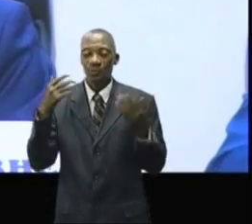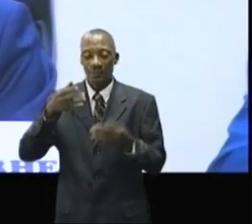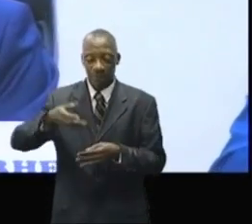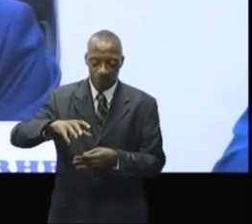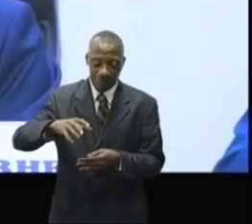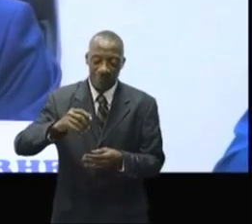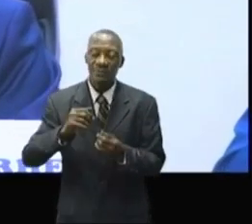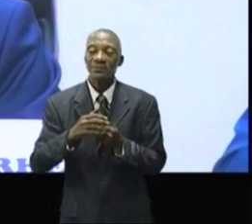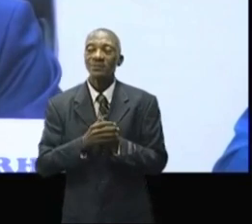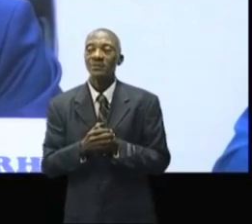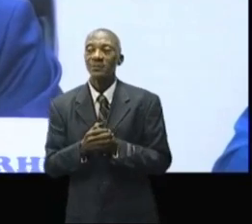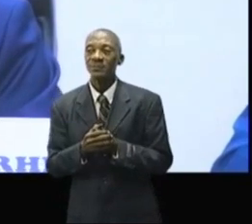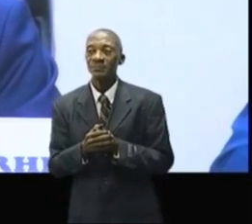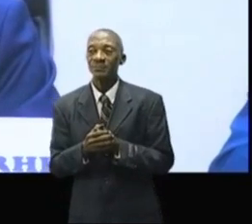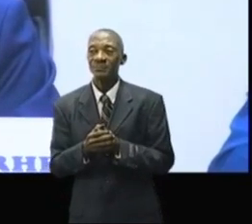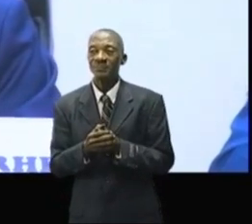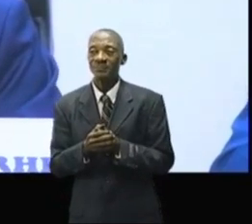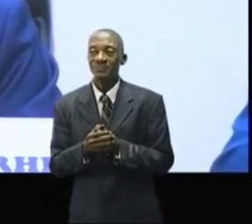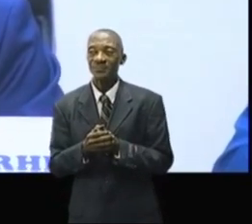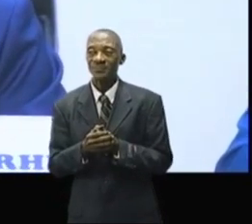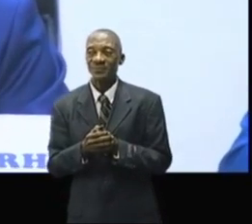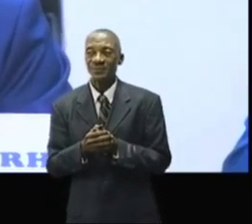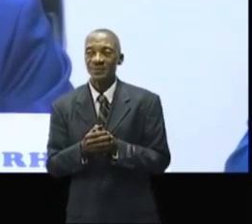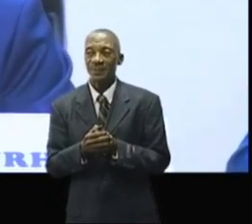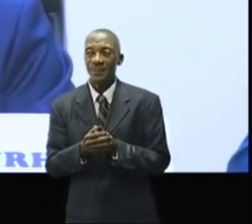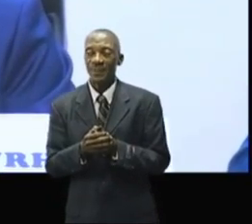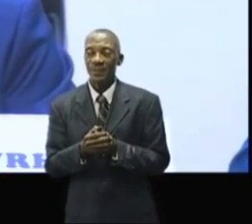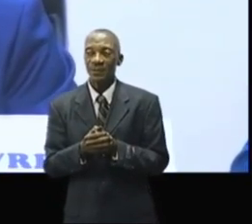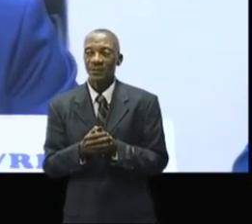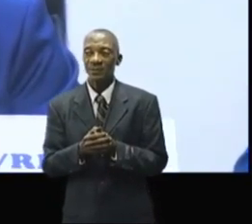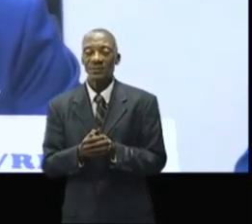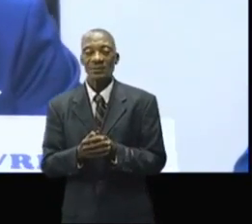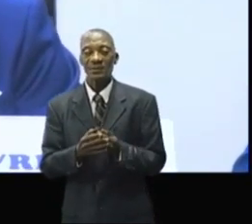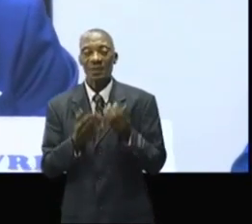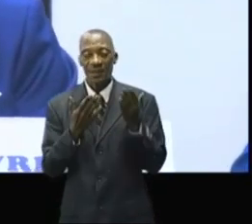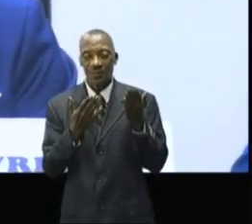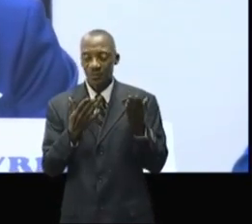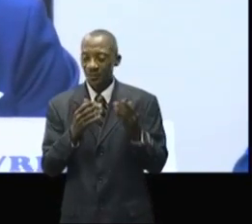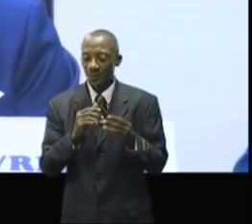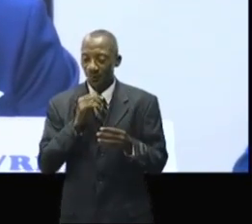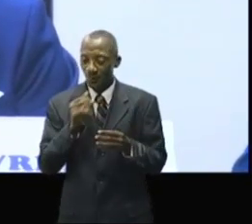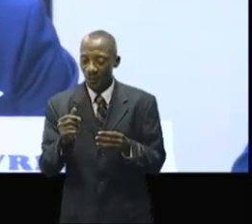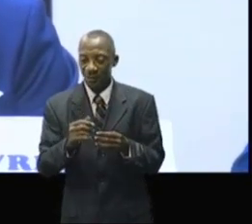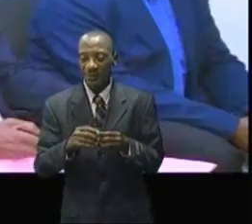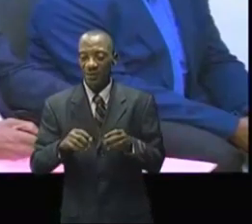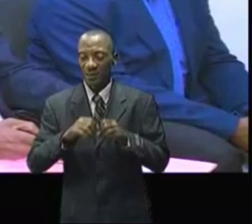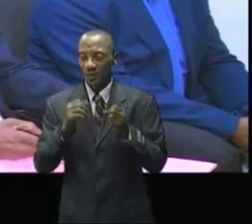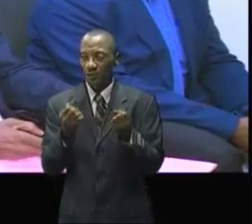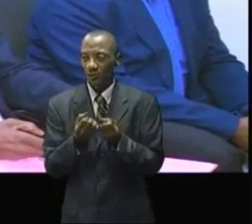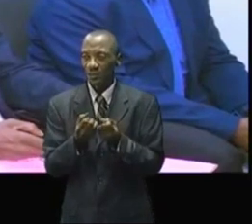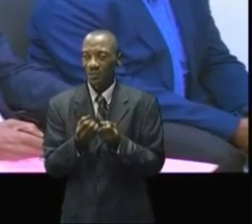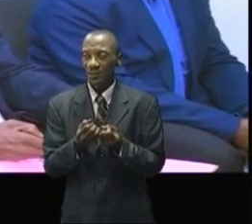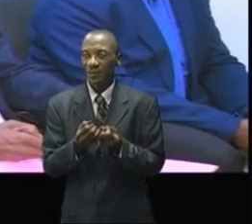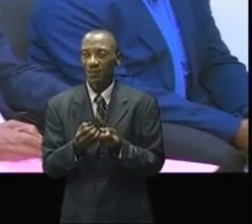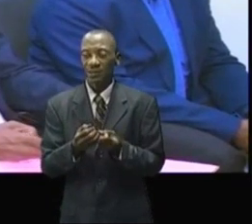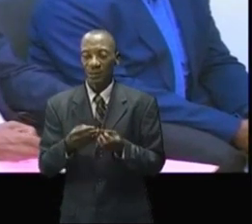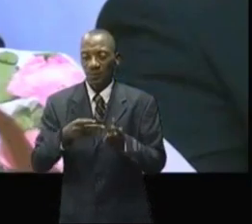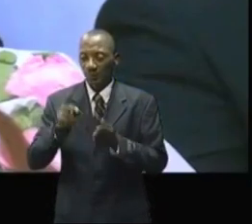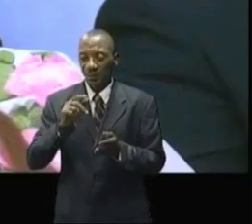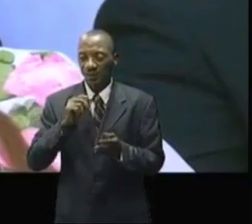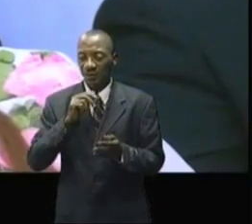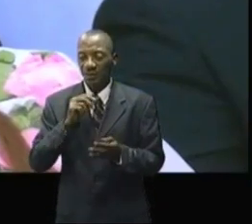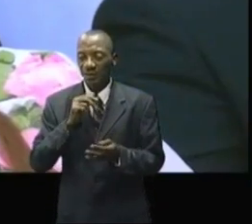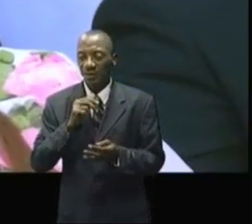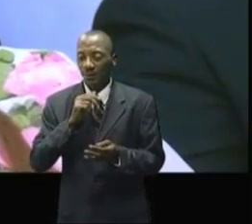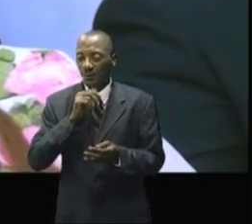lance officiellement le paiement digitalisé des factures de la régie des eaux. Le directeur général de la régie des